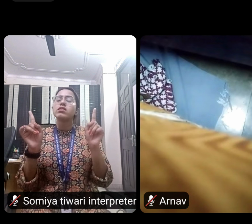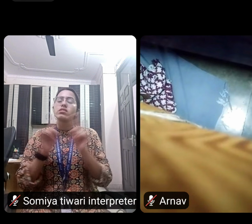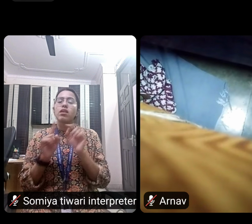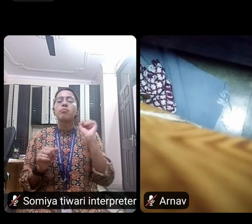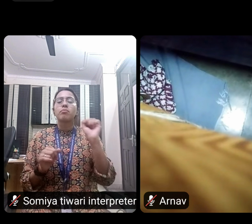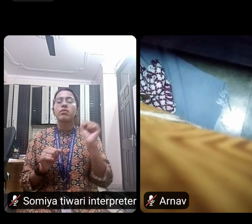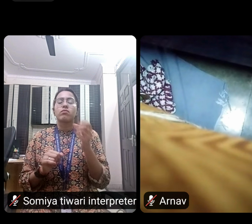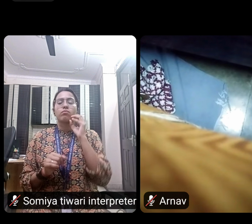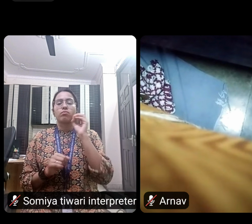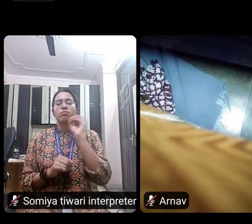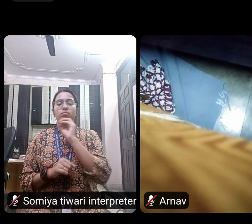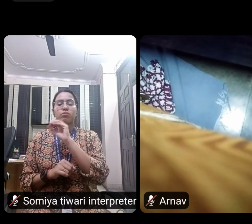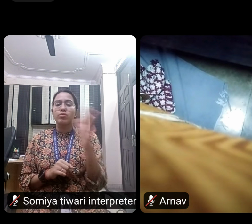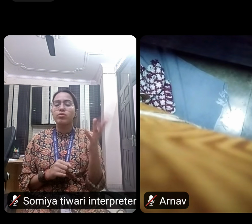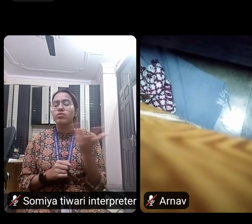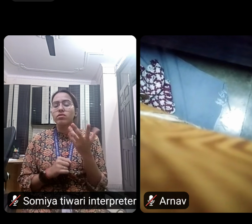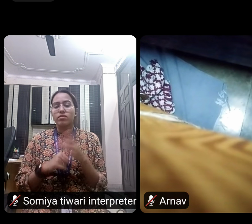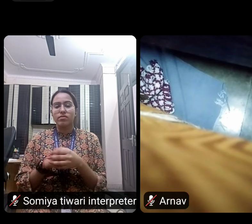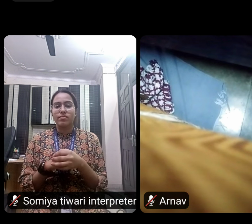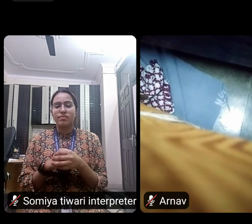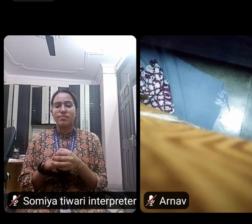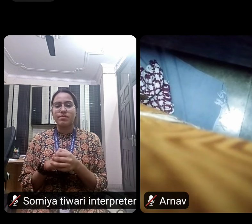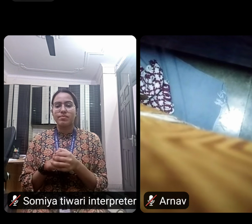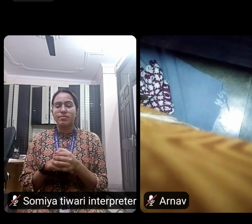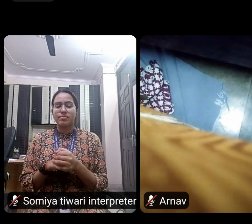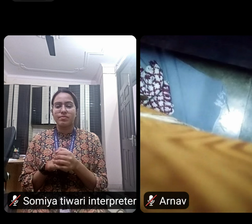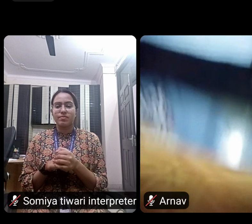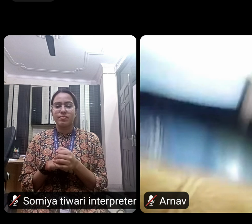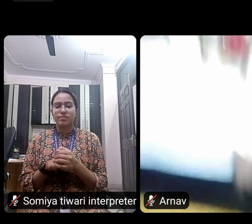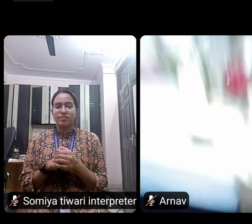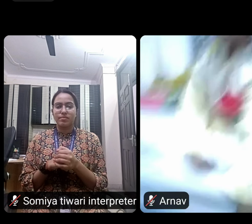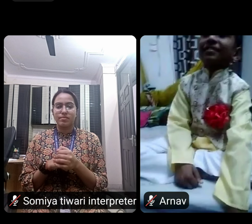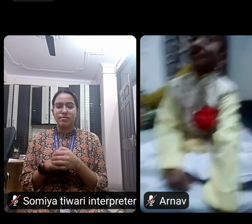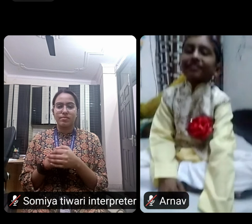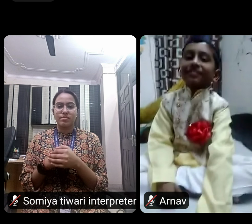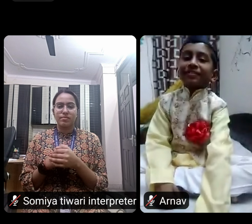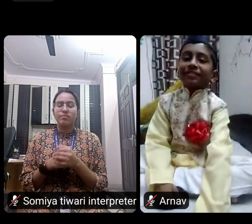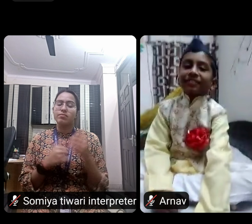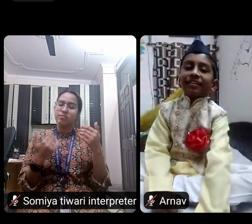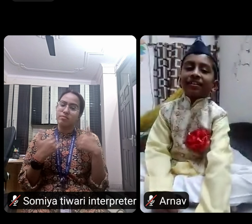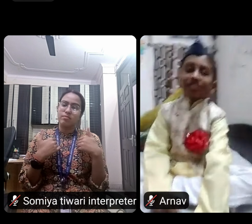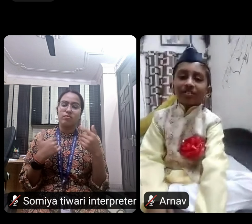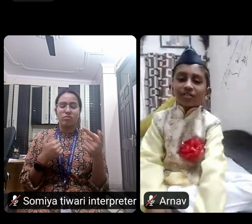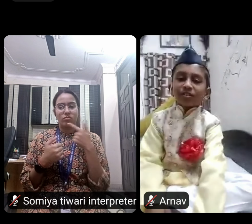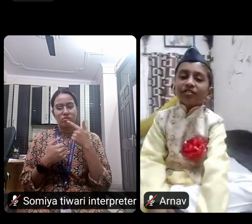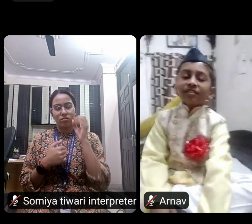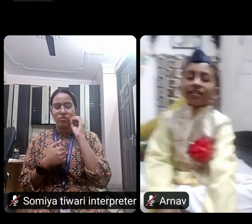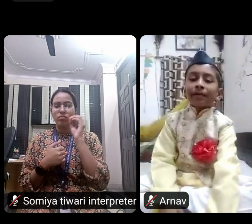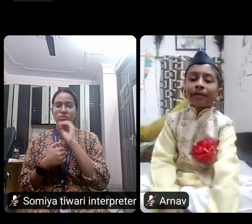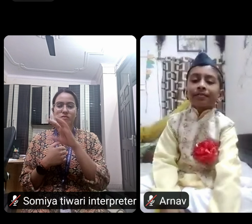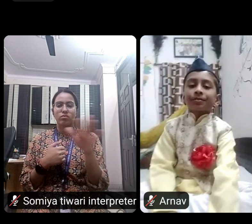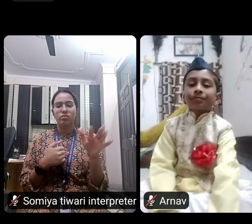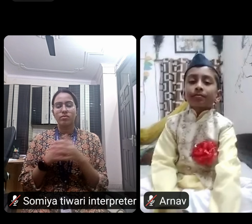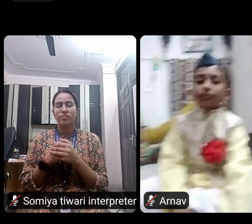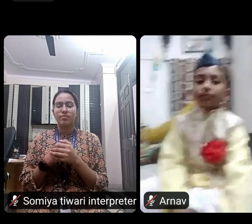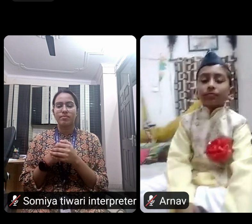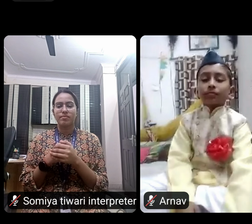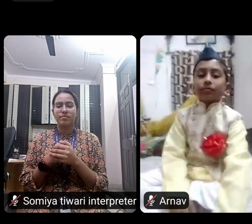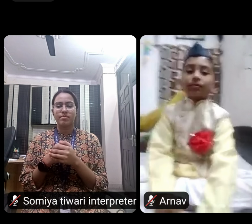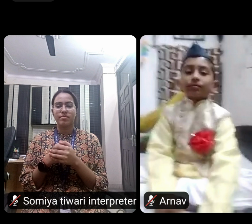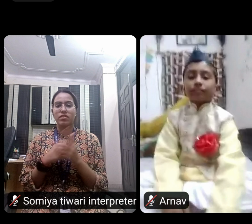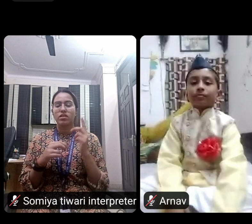आज? मैं सर मैं एडवाइस ये दूंगी